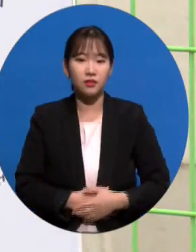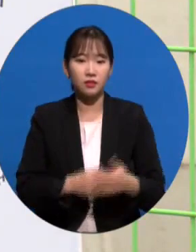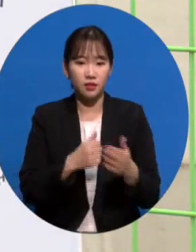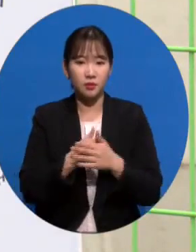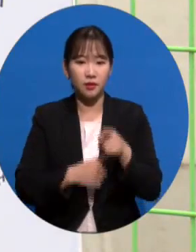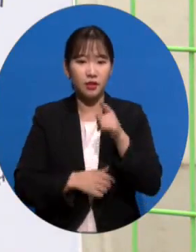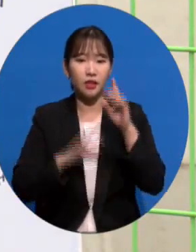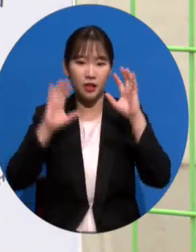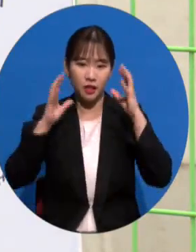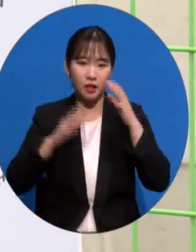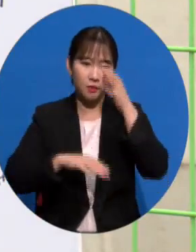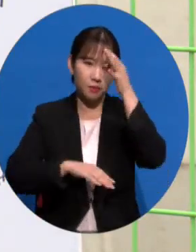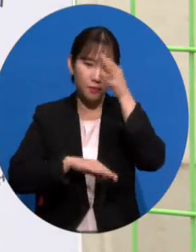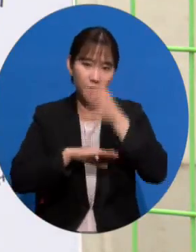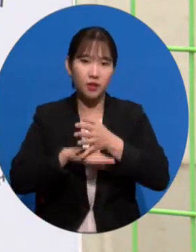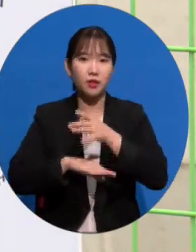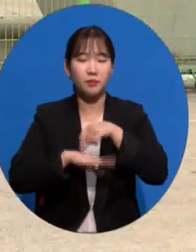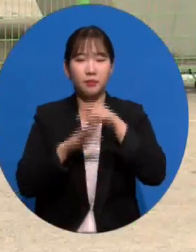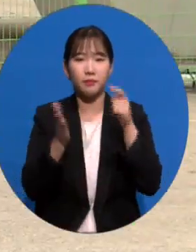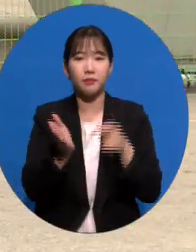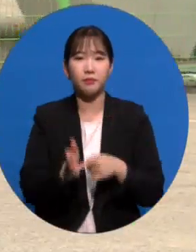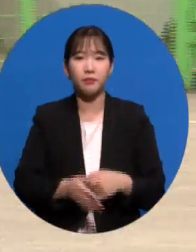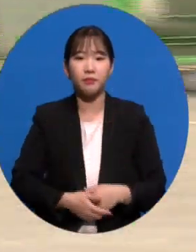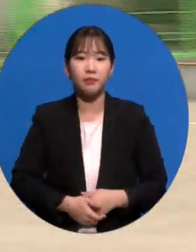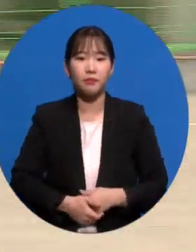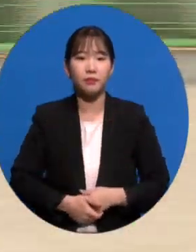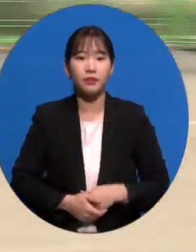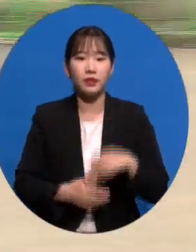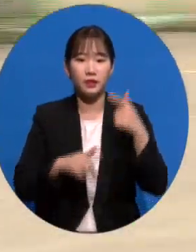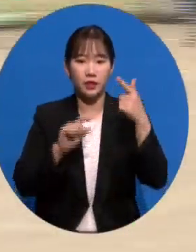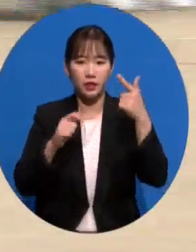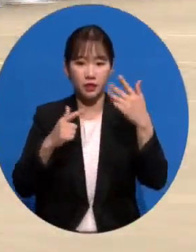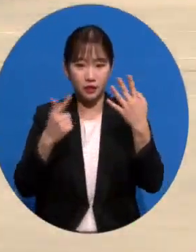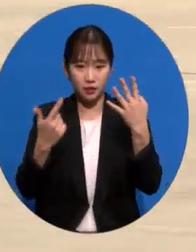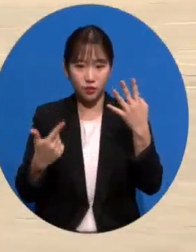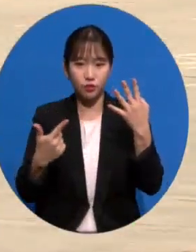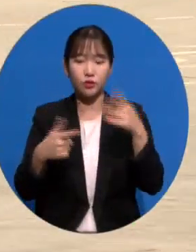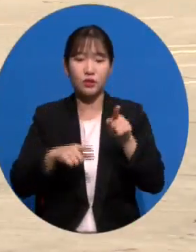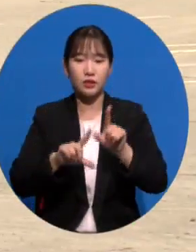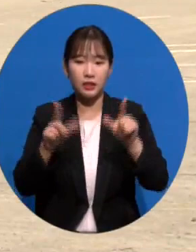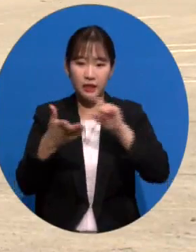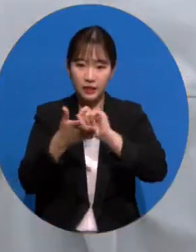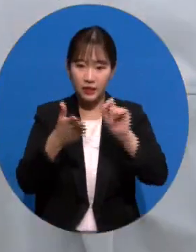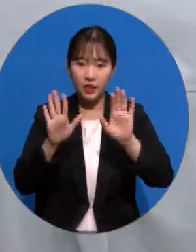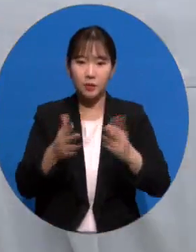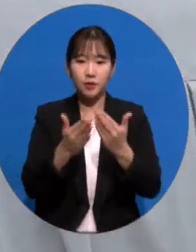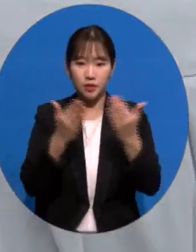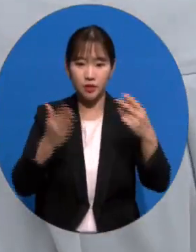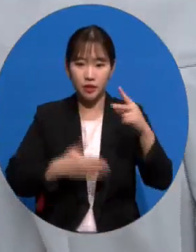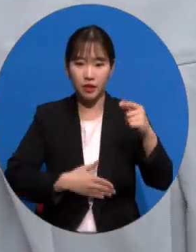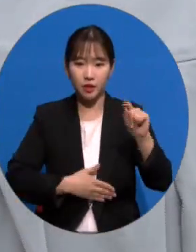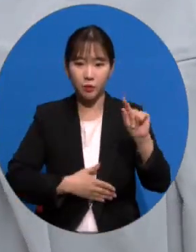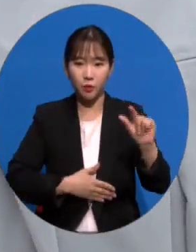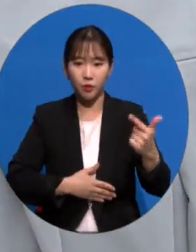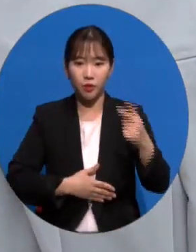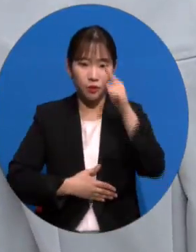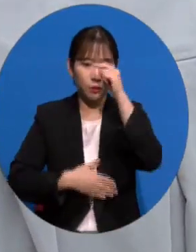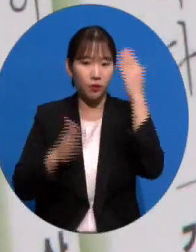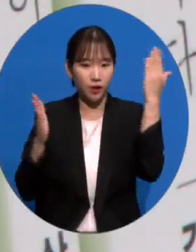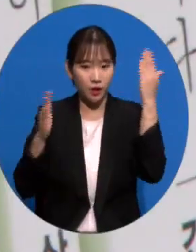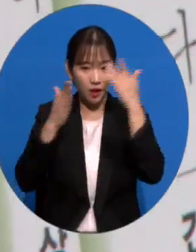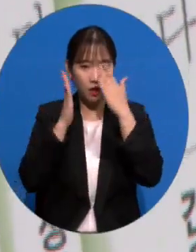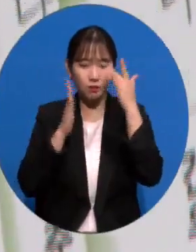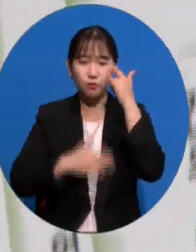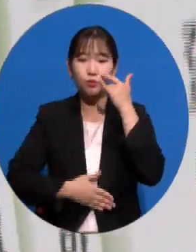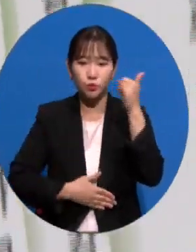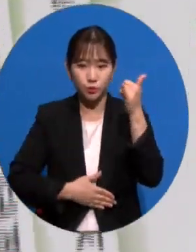이 아이한테 죄송한 마음, 미안한 마음. 4.16 그날을 쓰다란 이번 전시는 단원고 학부모와 동거차도 주민 등